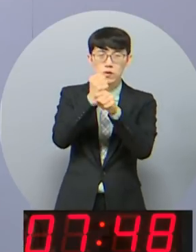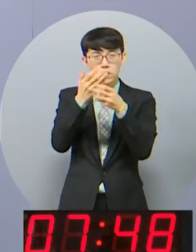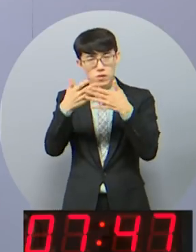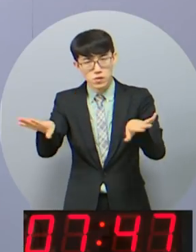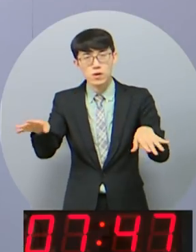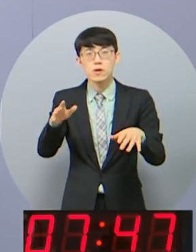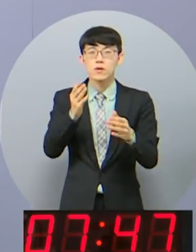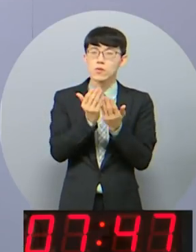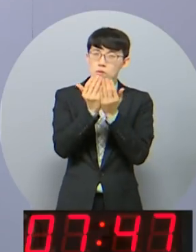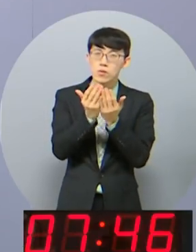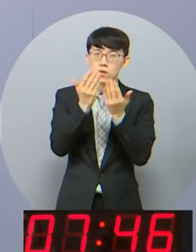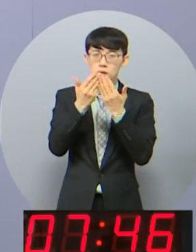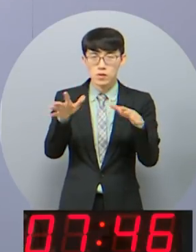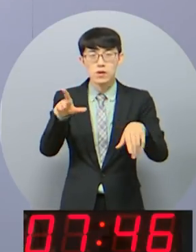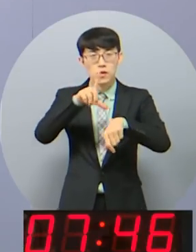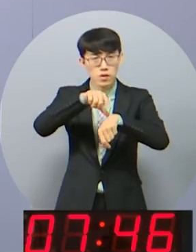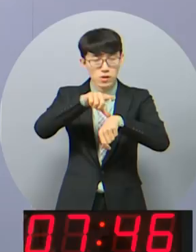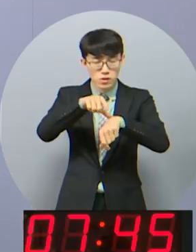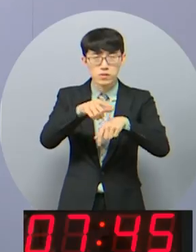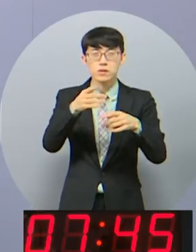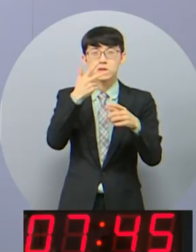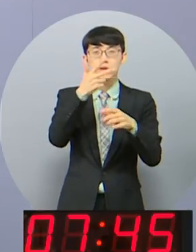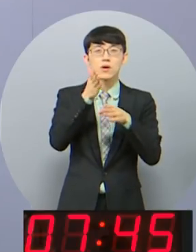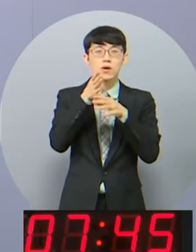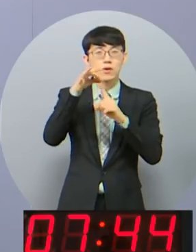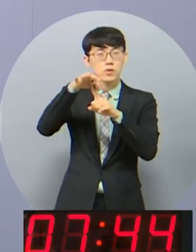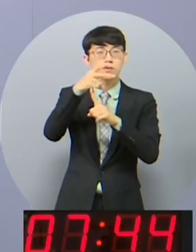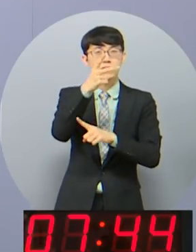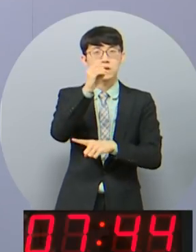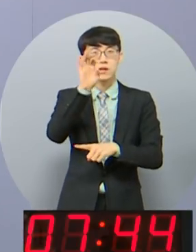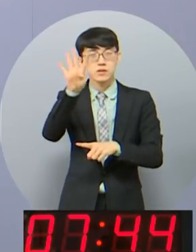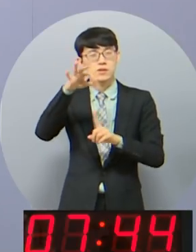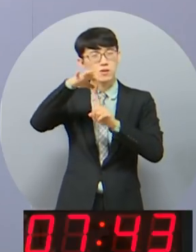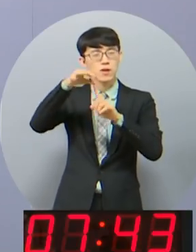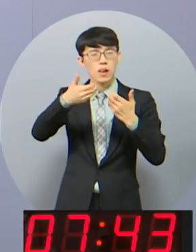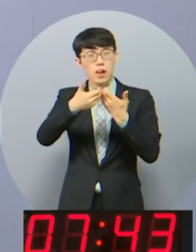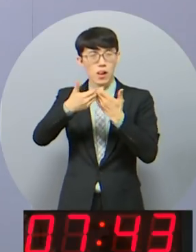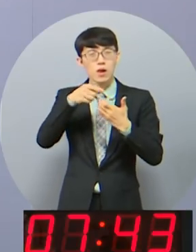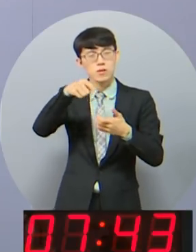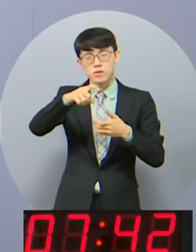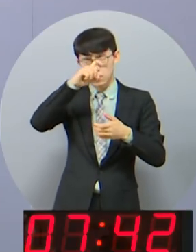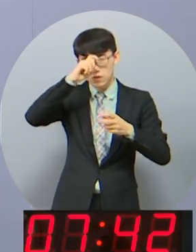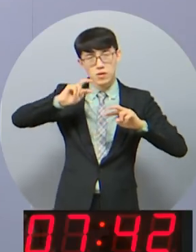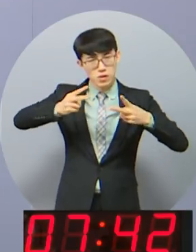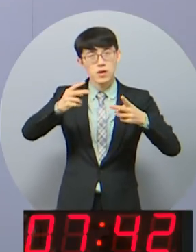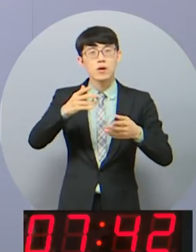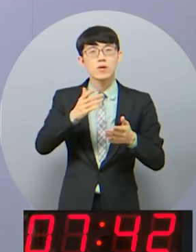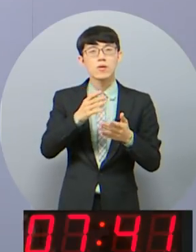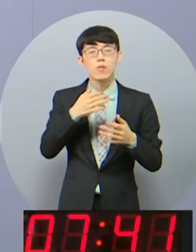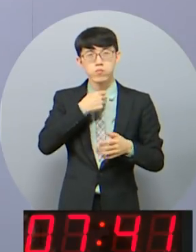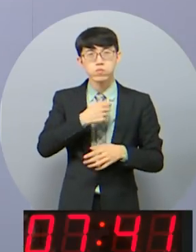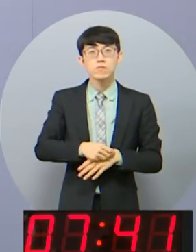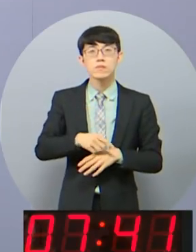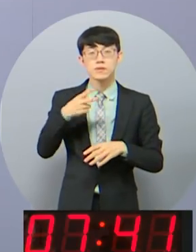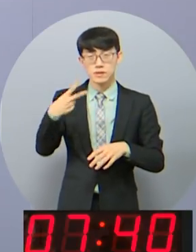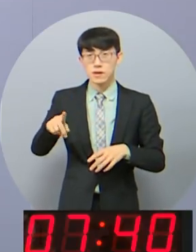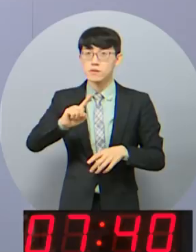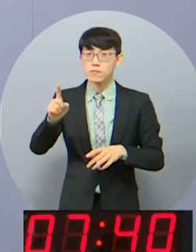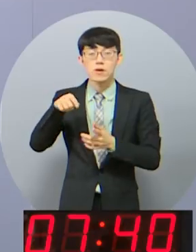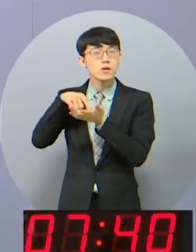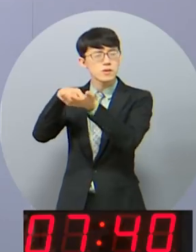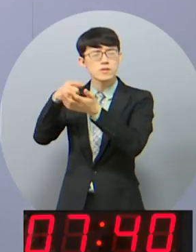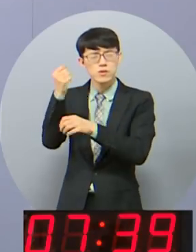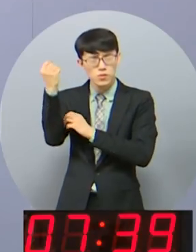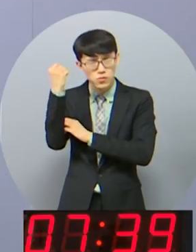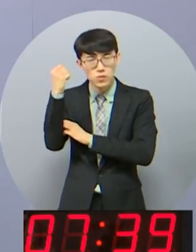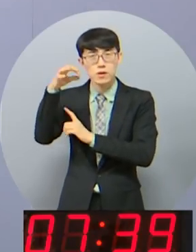班704公车班班爆满的情形。而在现有的公车路线上面，争取候车亭、智慧站牌，还